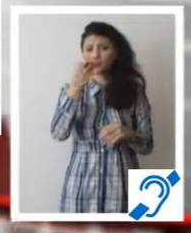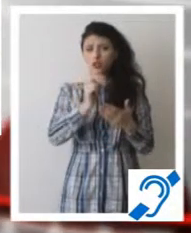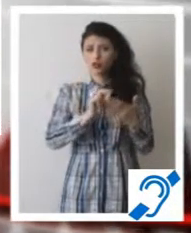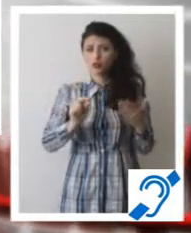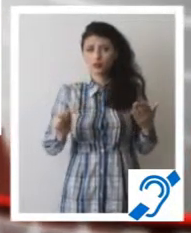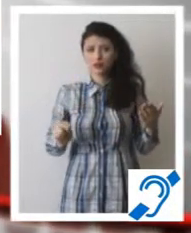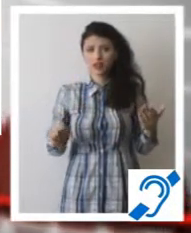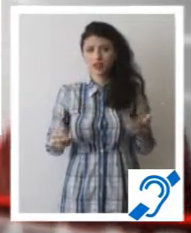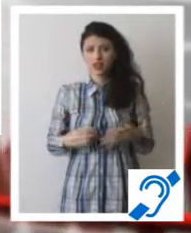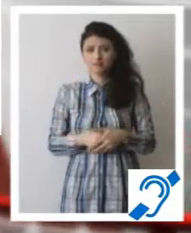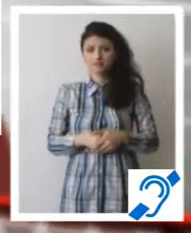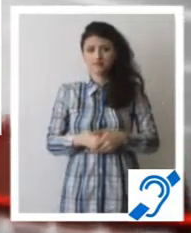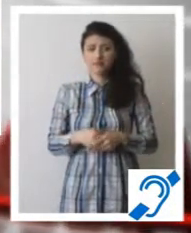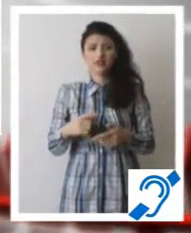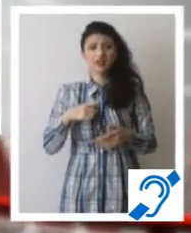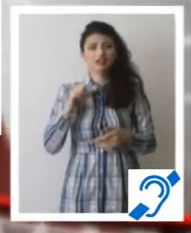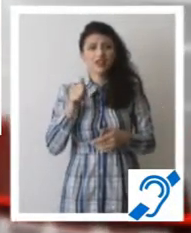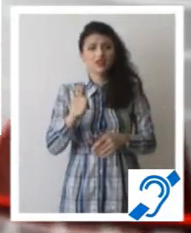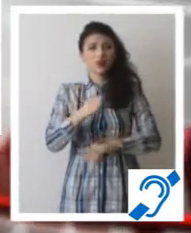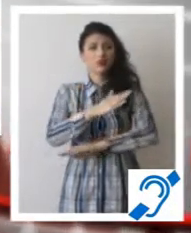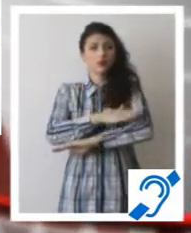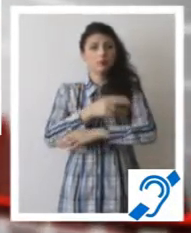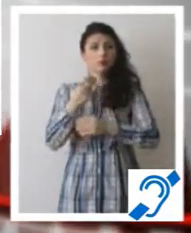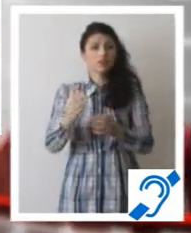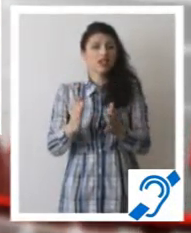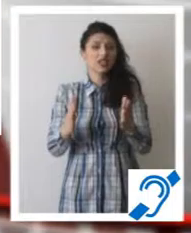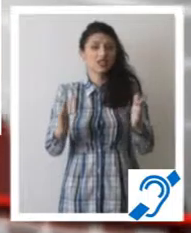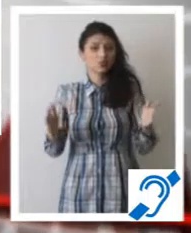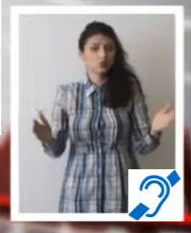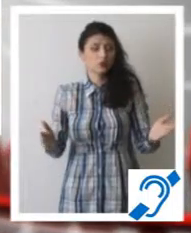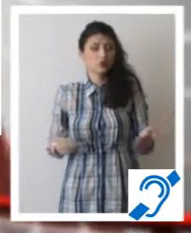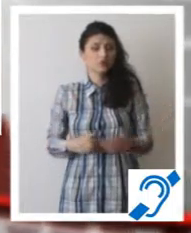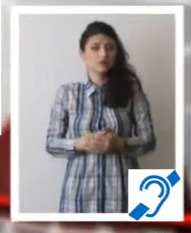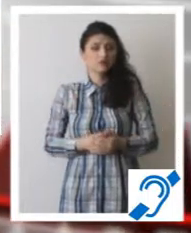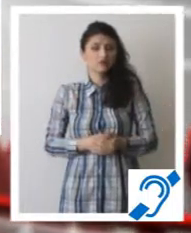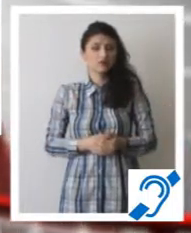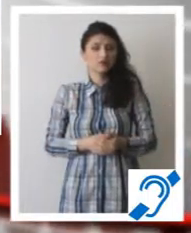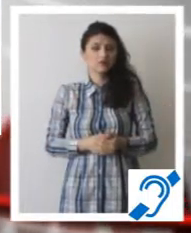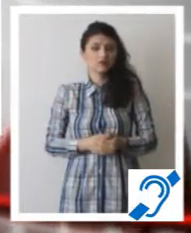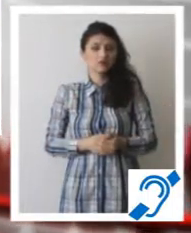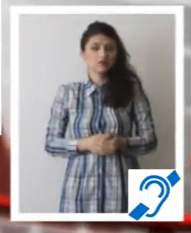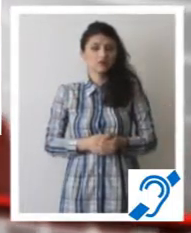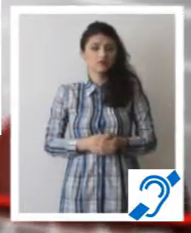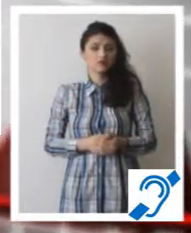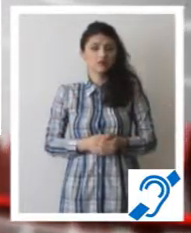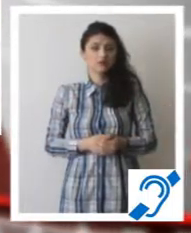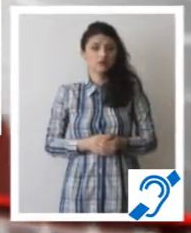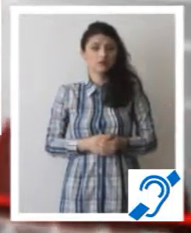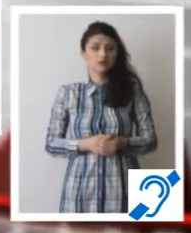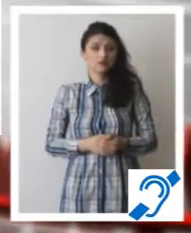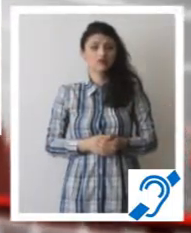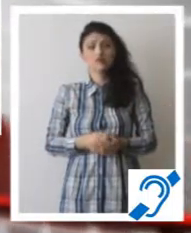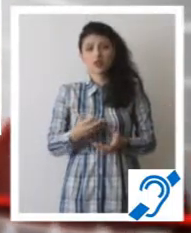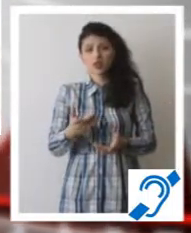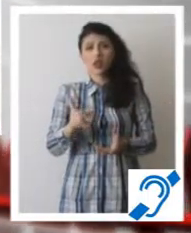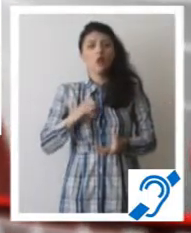subiectul. Extraordinar de cuminte și bine crescută și deci condiții nu vă pot spune că n-ar avea dacă nici